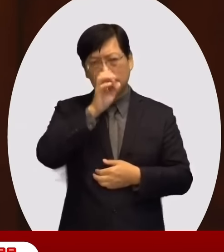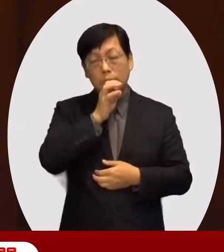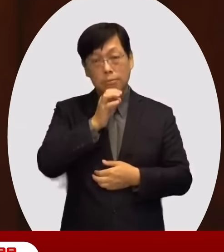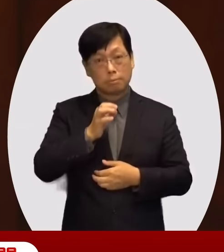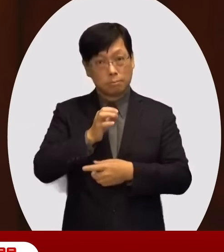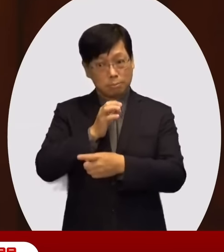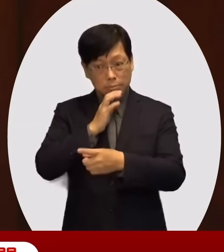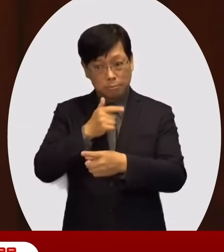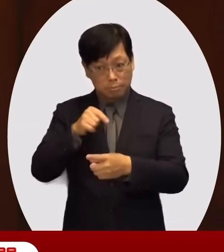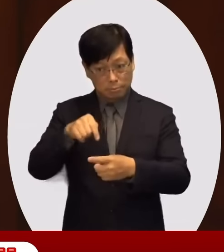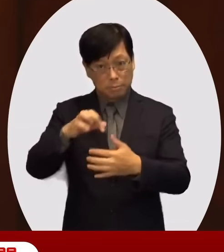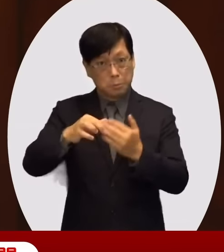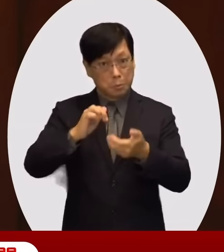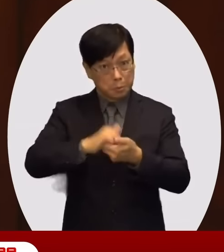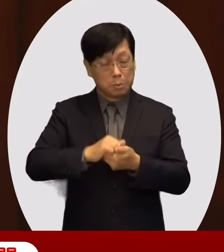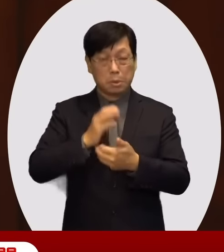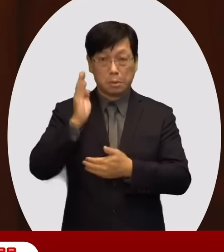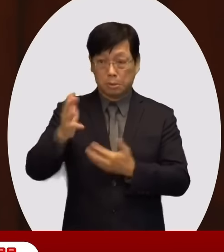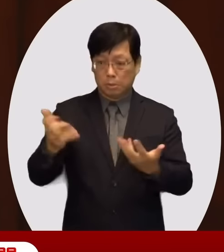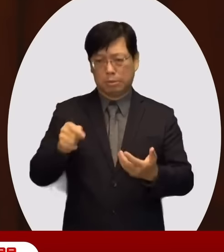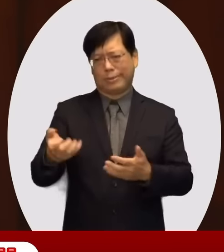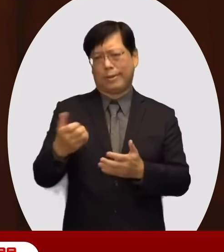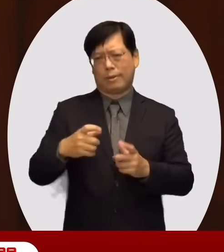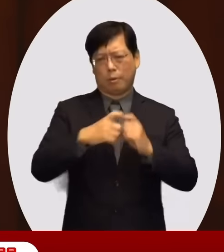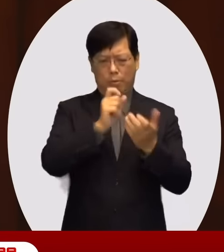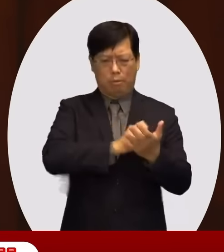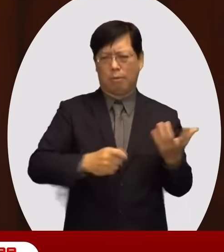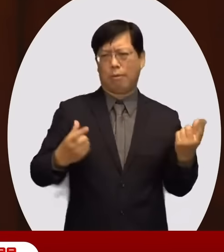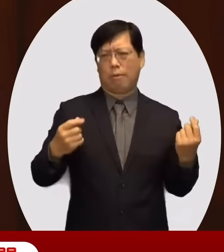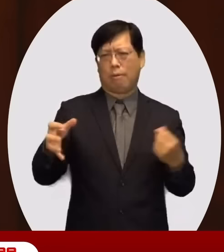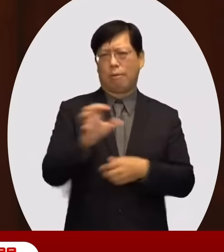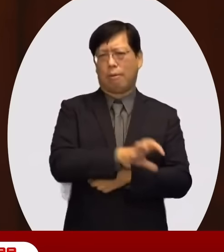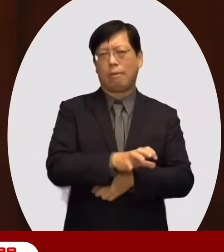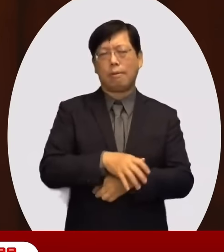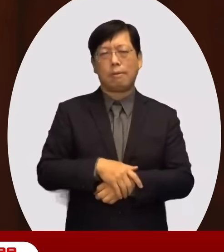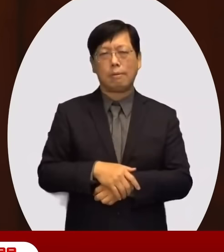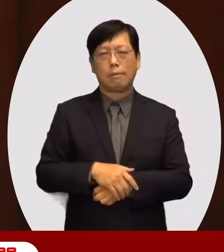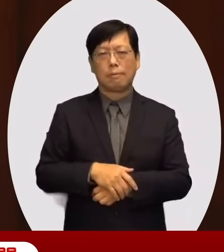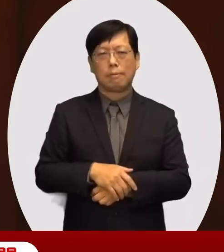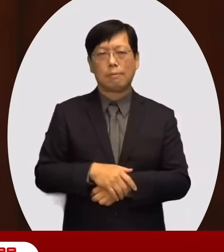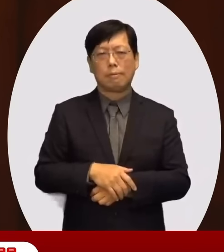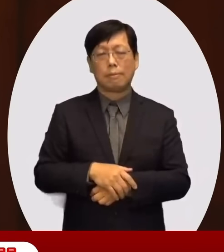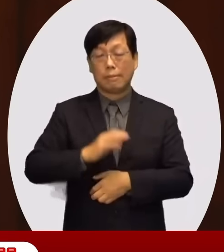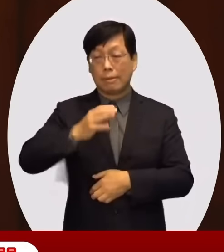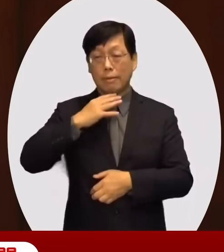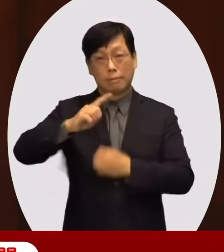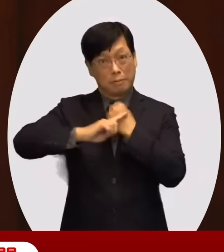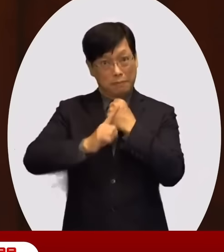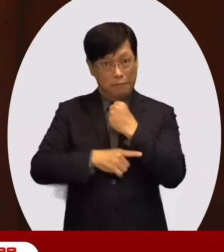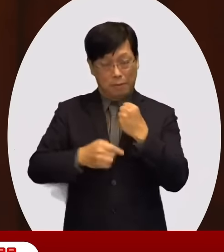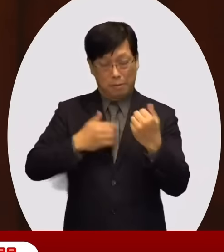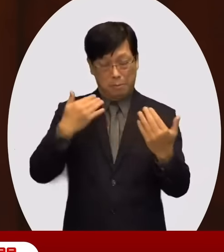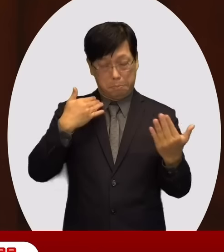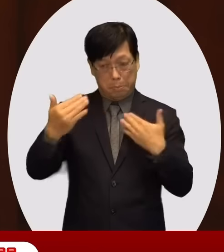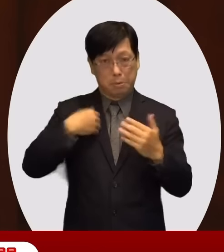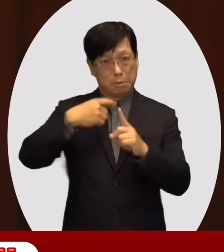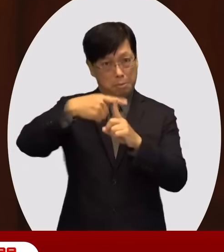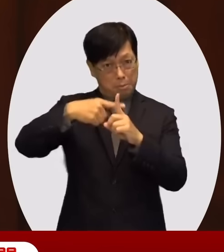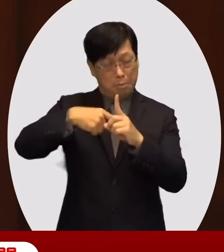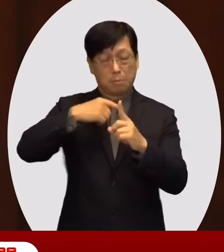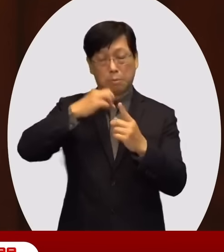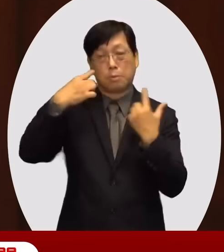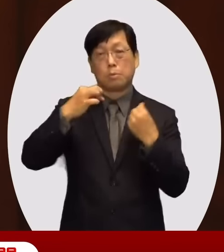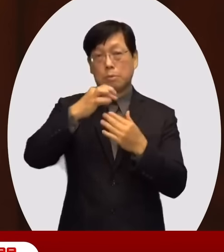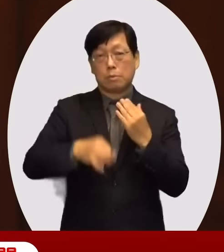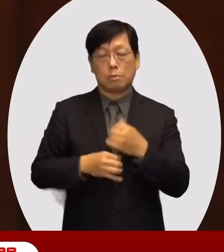许本项规定所要禁止的情况就是您的答辩书的这种说法。但是就法律明确性原则